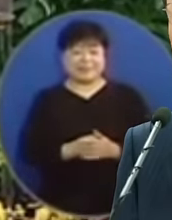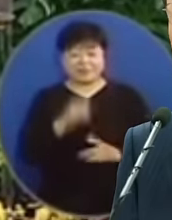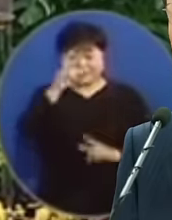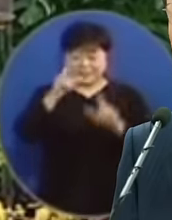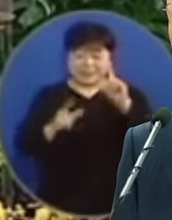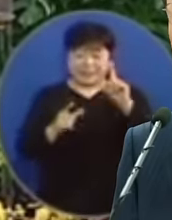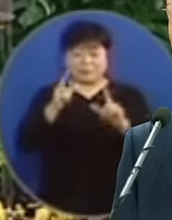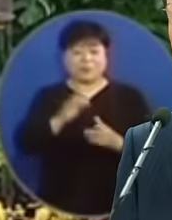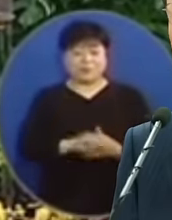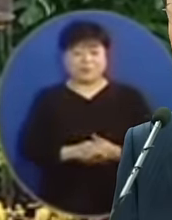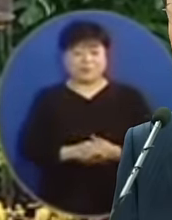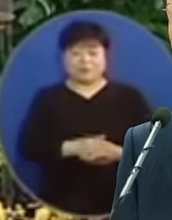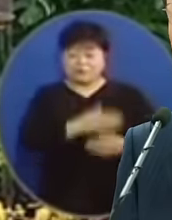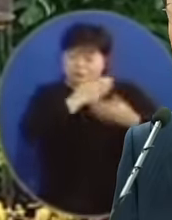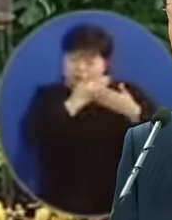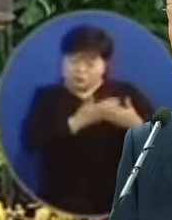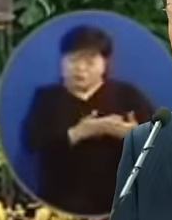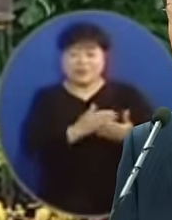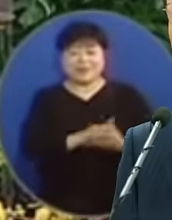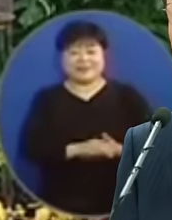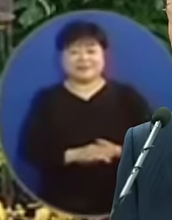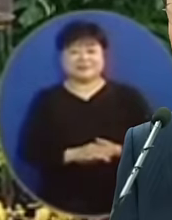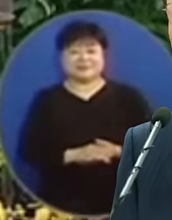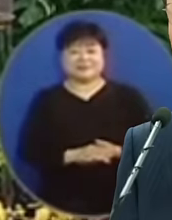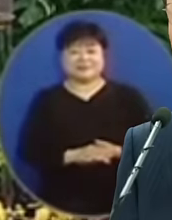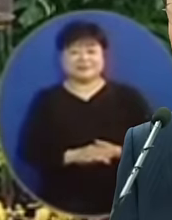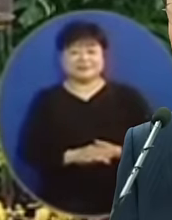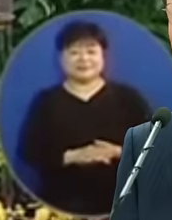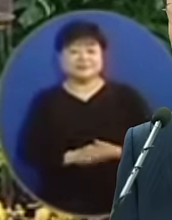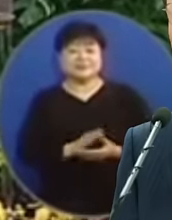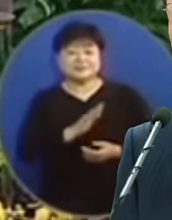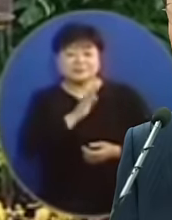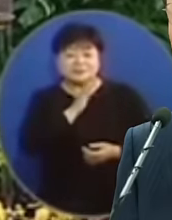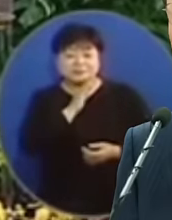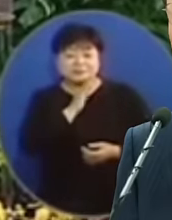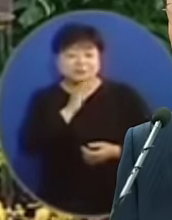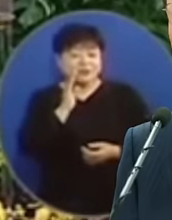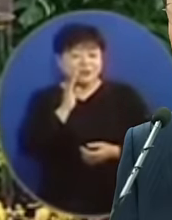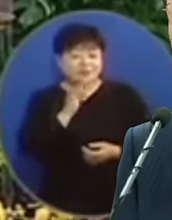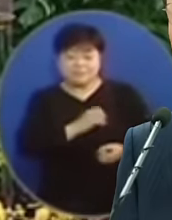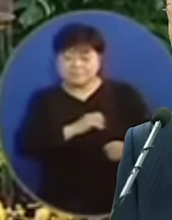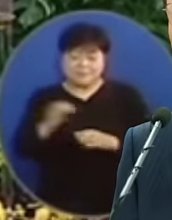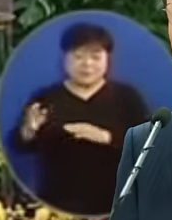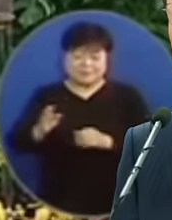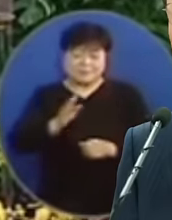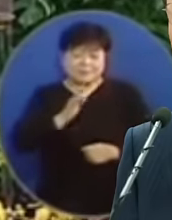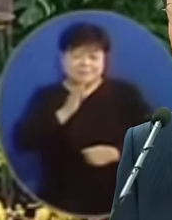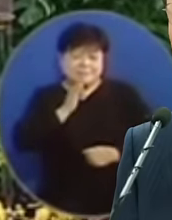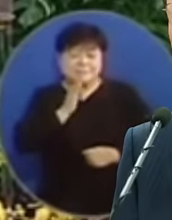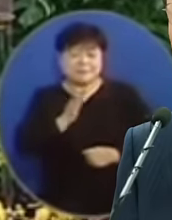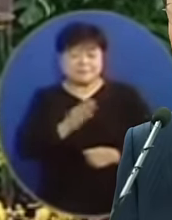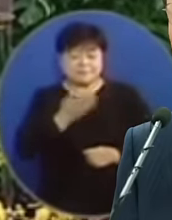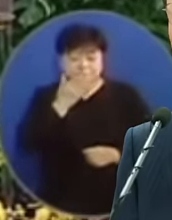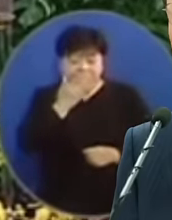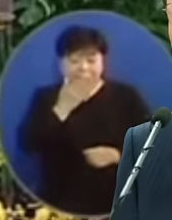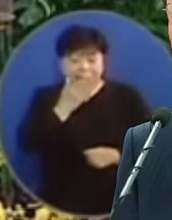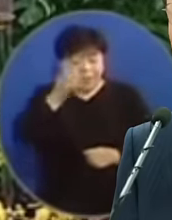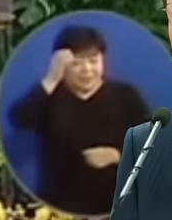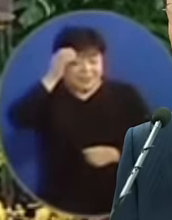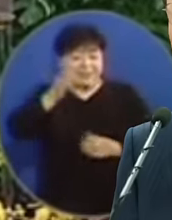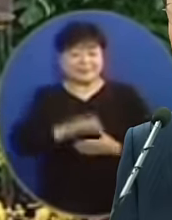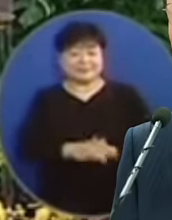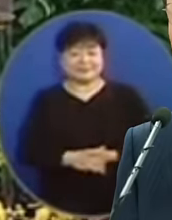태도와 자세가 매우 중요합니다. 우리는 부정적인 기대를 다스려 언제나 좋은 일이 일어날 것을 기대해야 되는